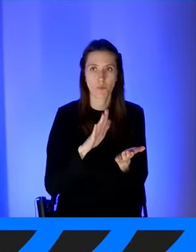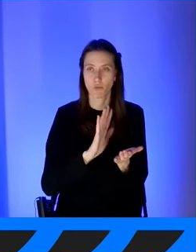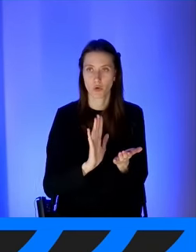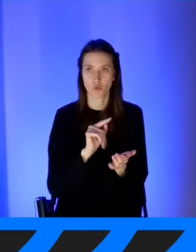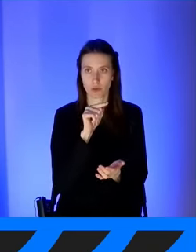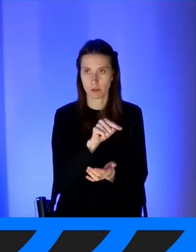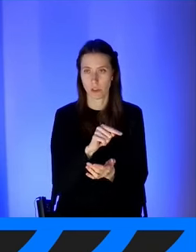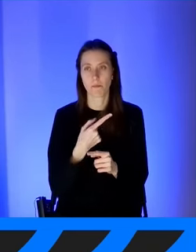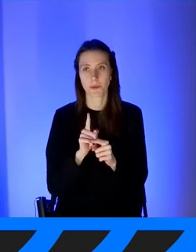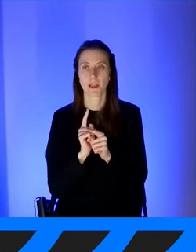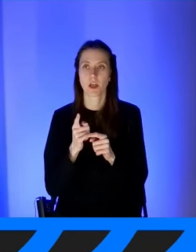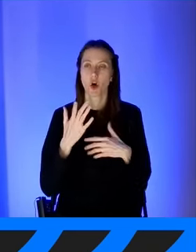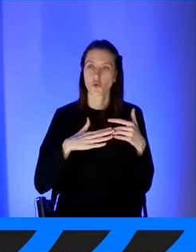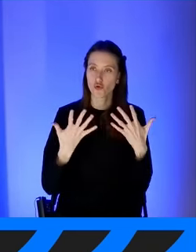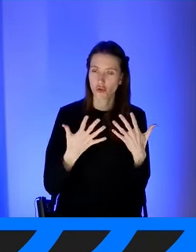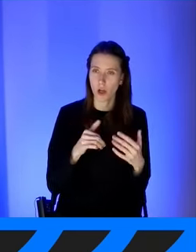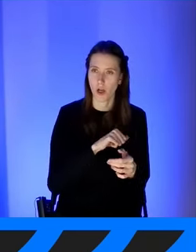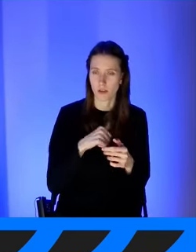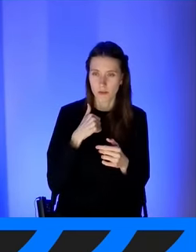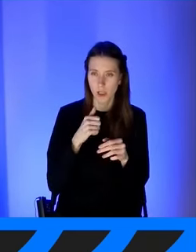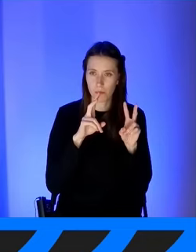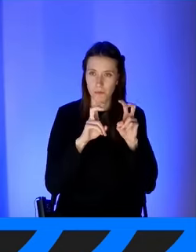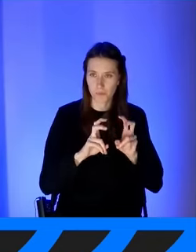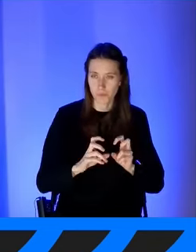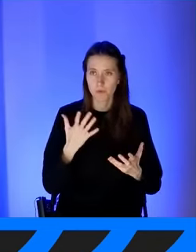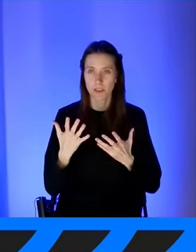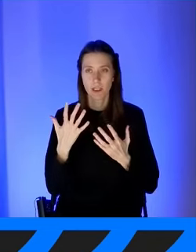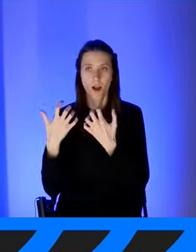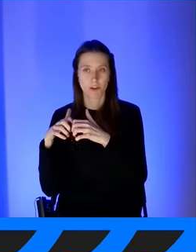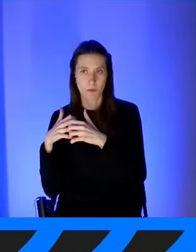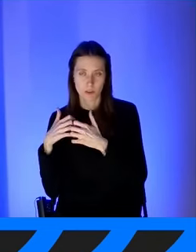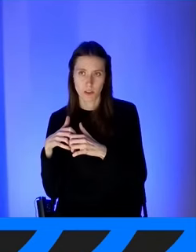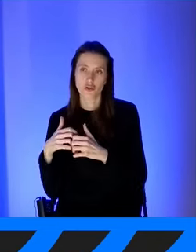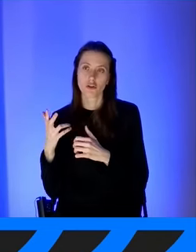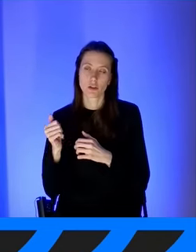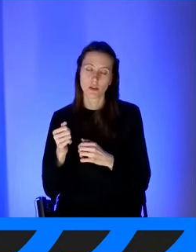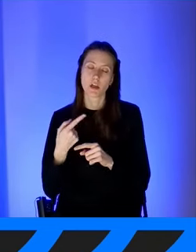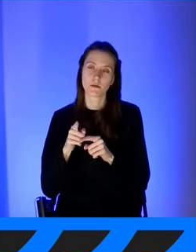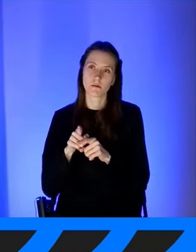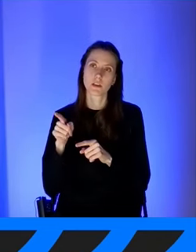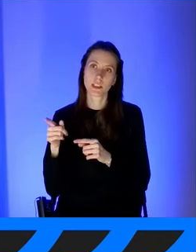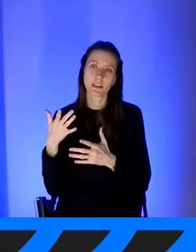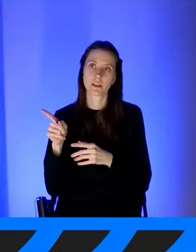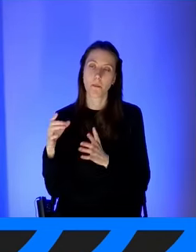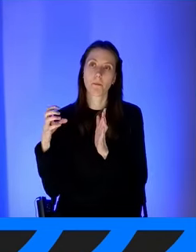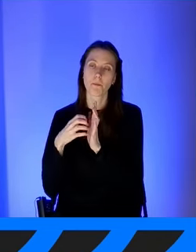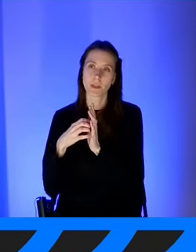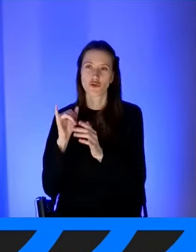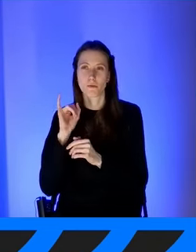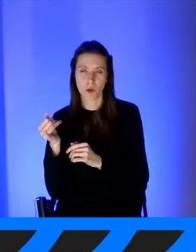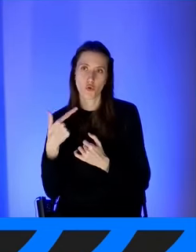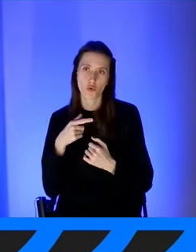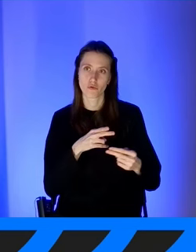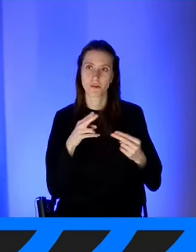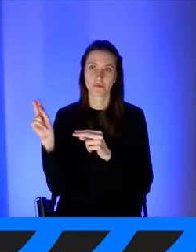какие-то автоматические утилиты, которые нам сигнализируют, что что-то плохо уже стало с приложением, и туда высаживается десант. Да, но,